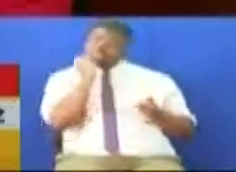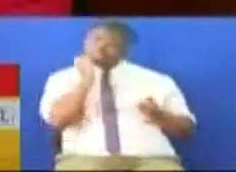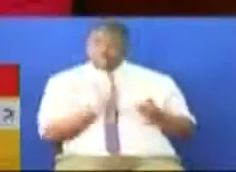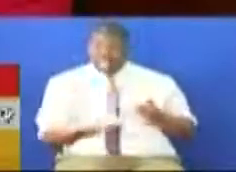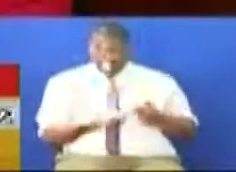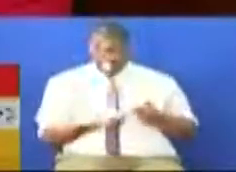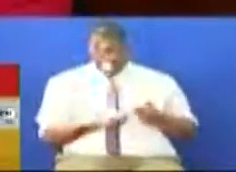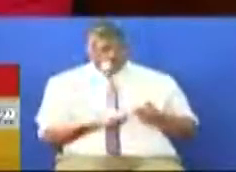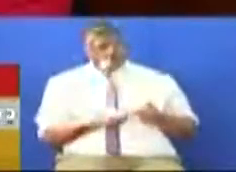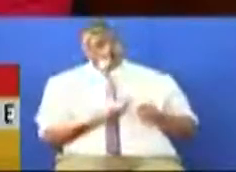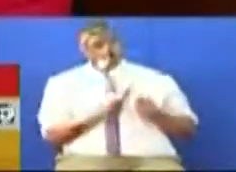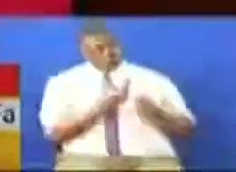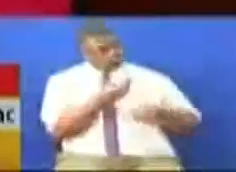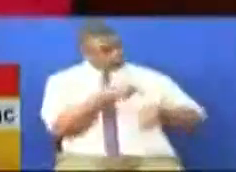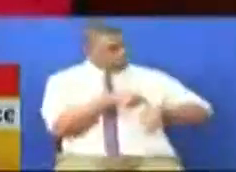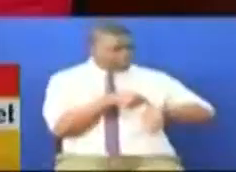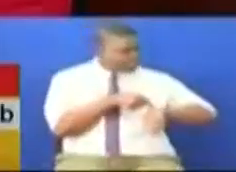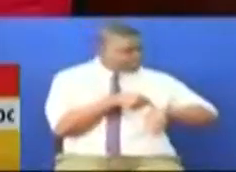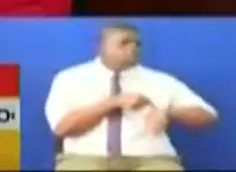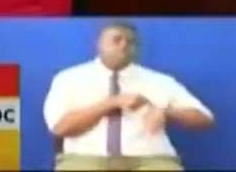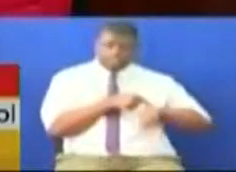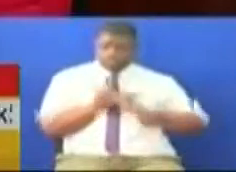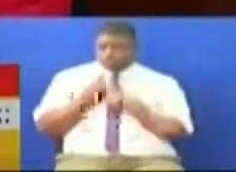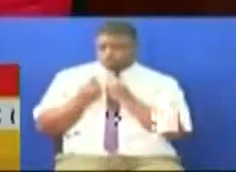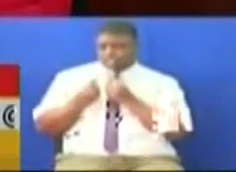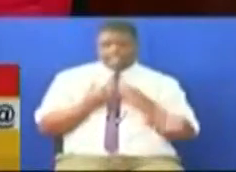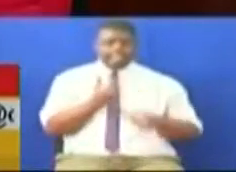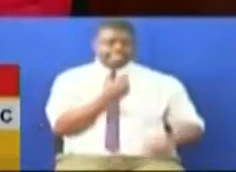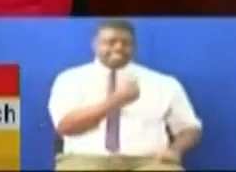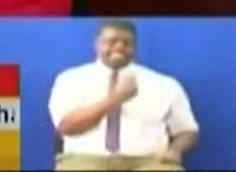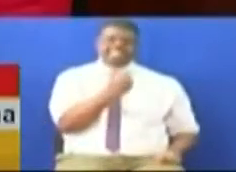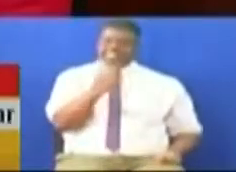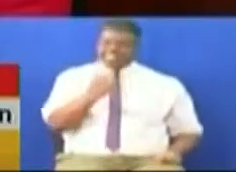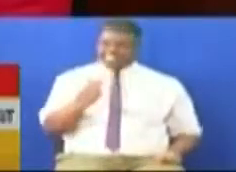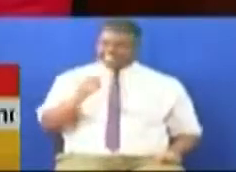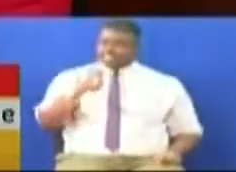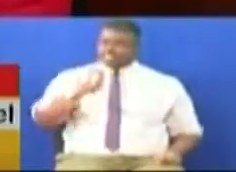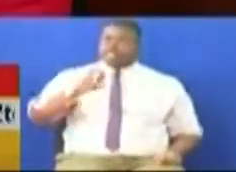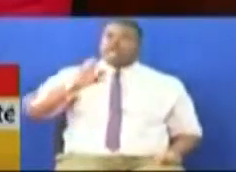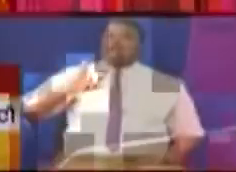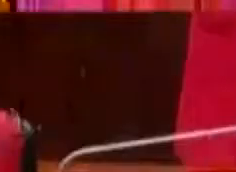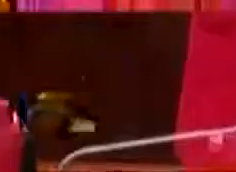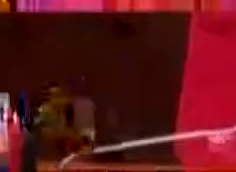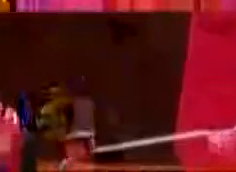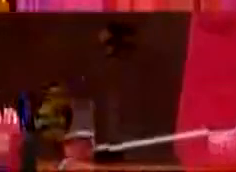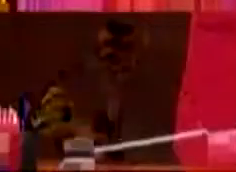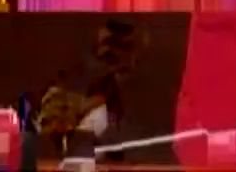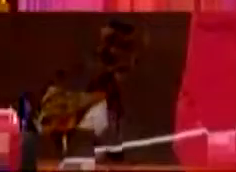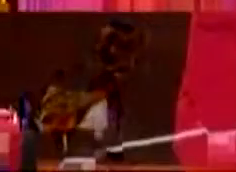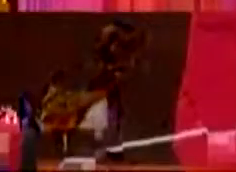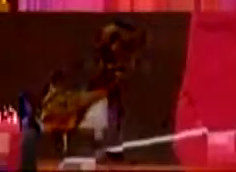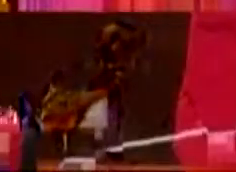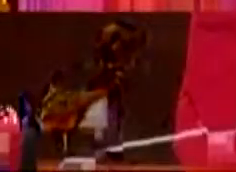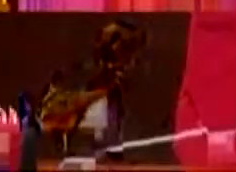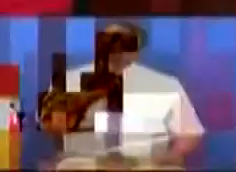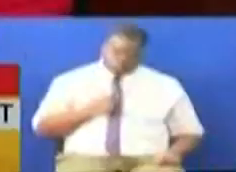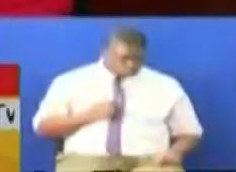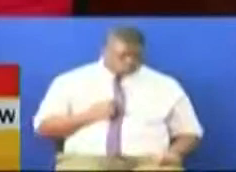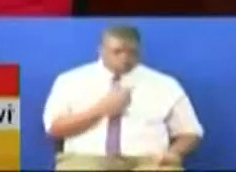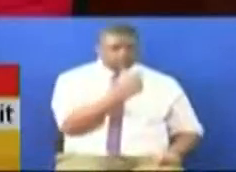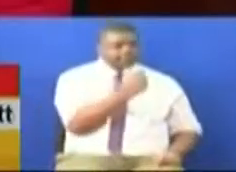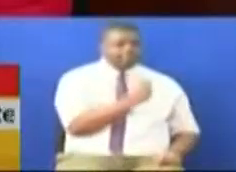nitaongea kidogo swala la TTCL kama wenzangu walivyosema. Mheshimiwa Spika, inatia uchungu sana kwamba